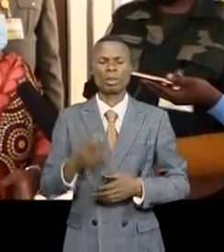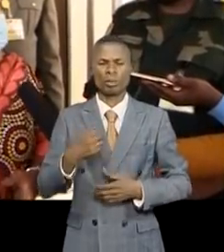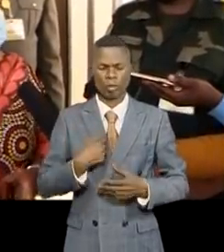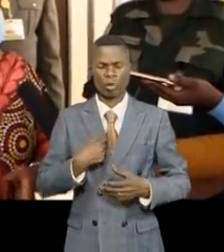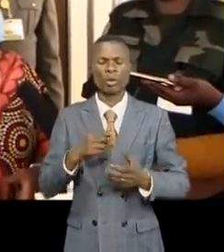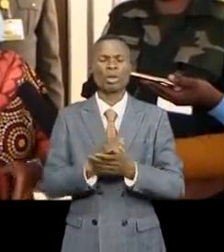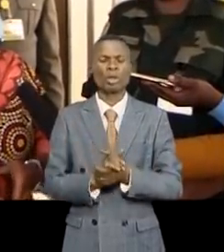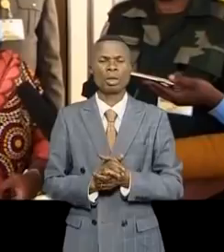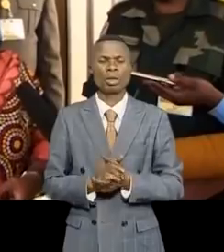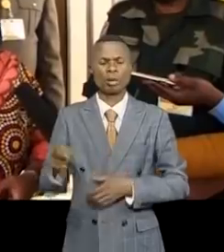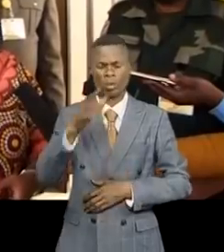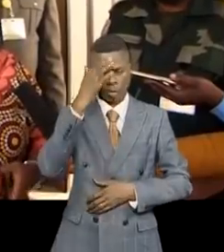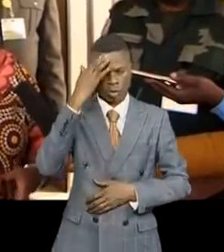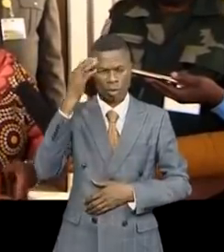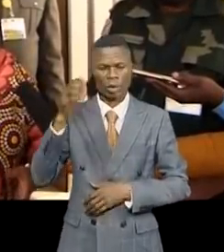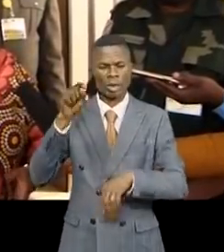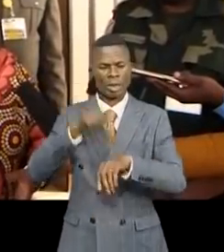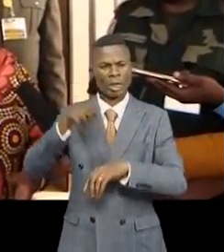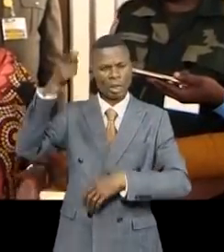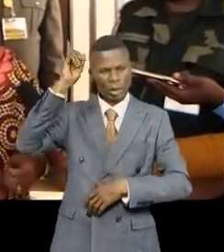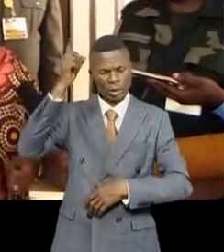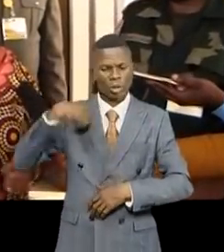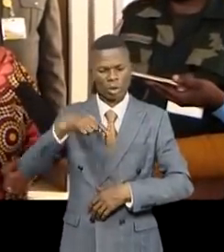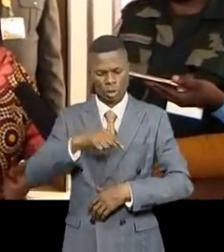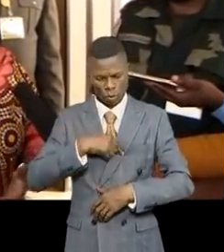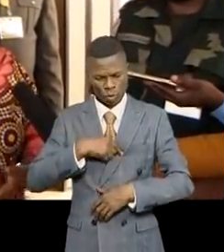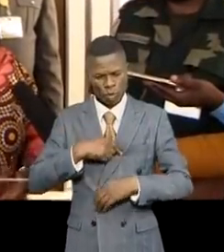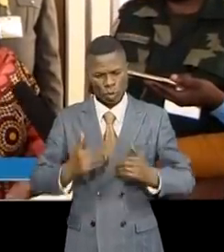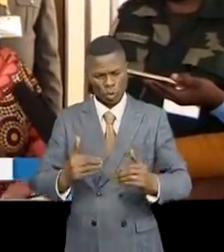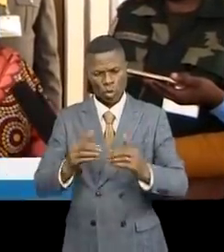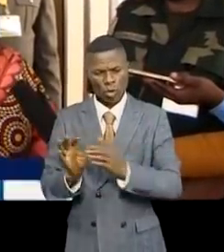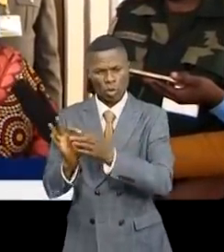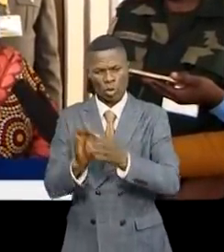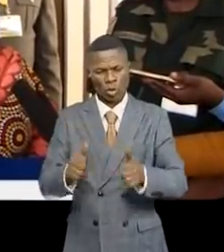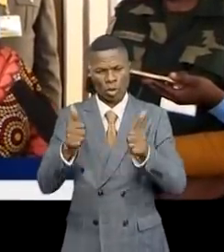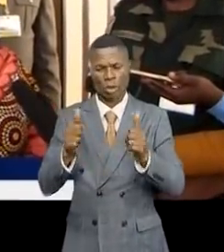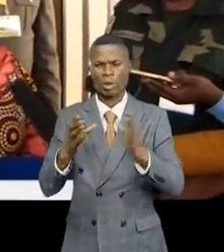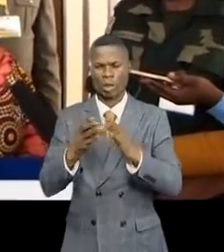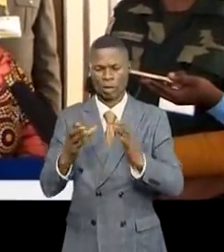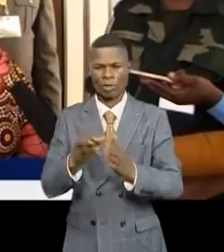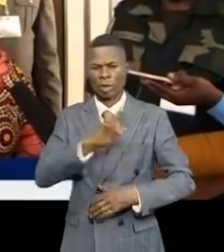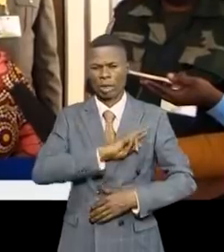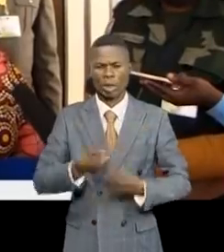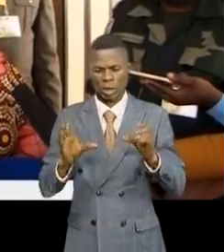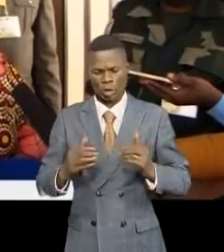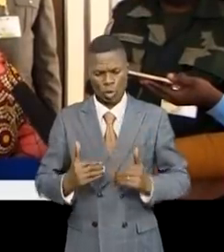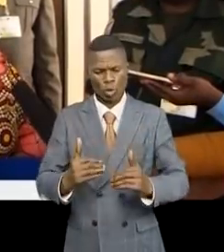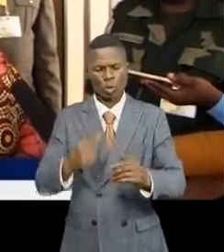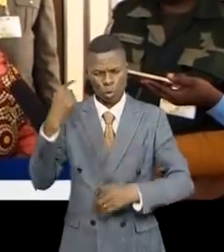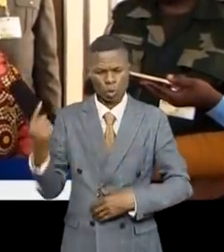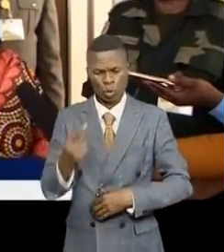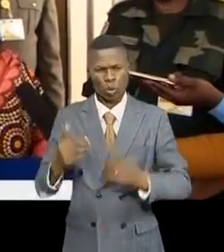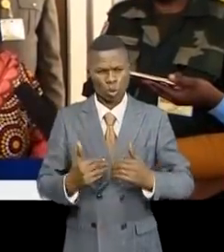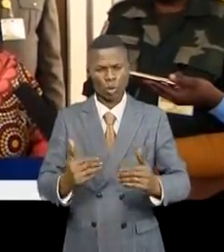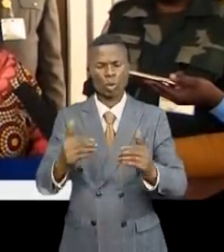Donc, vous savez, depuis les temps immémoriaux, nous avons toujours entretenu de bonnes relations et que nous allons continuer, nous allons les